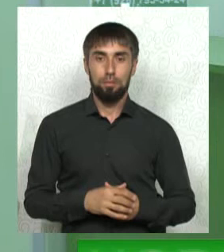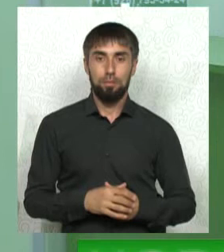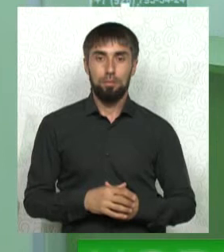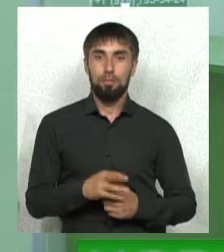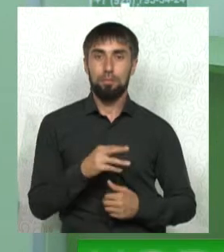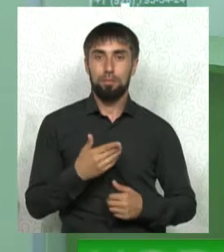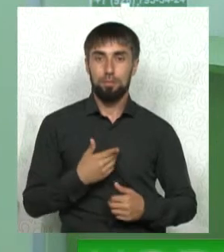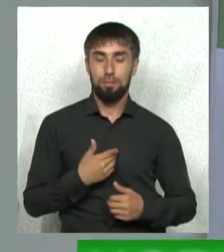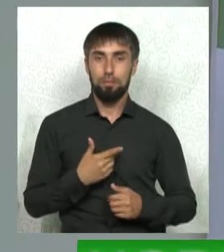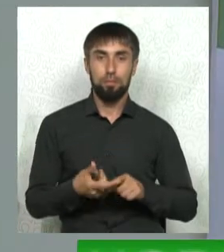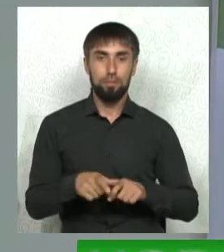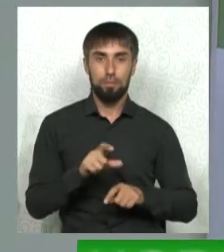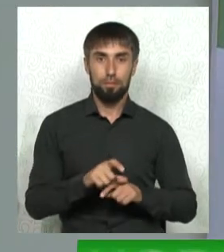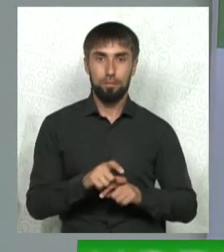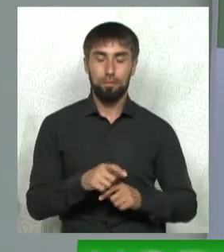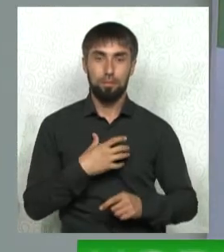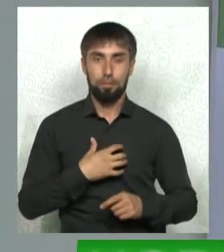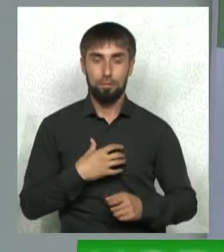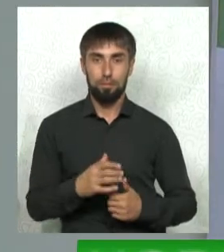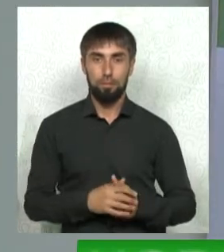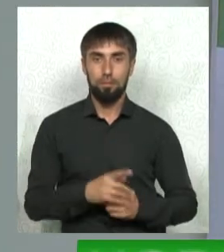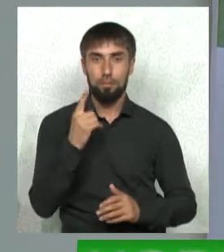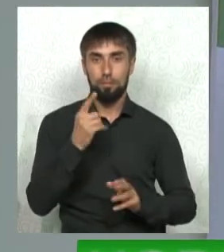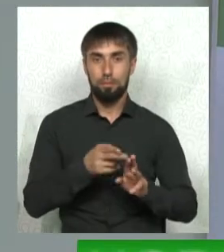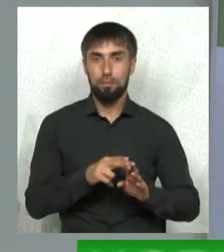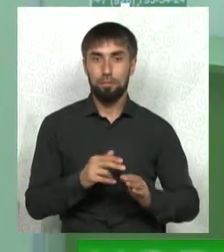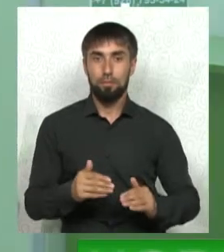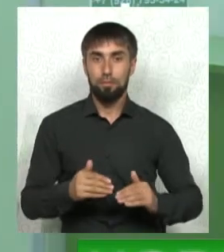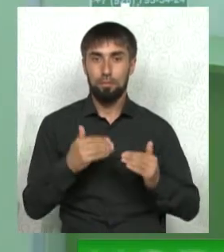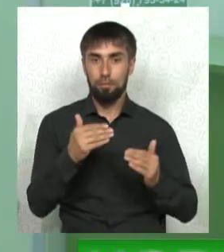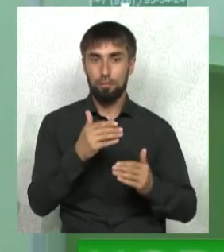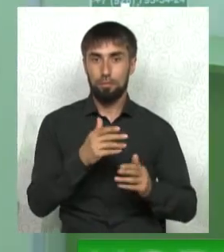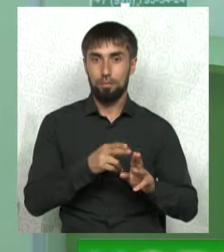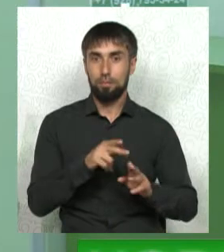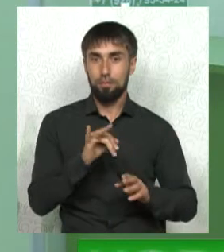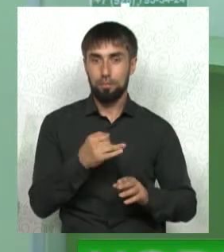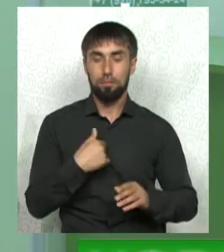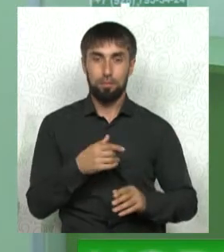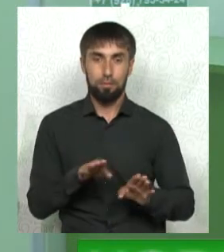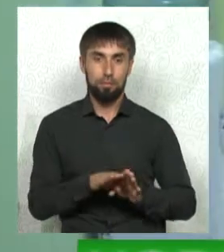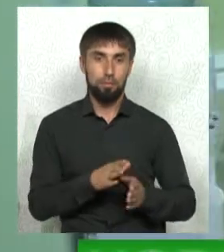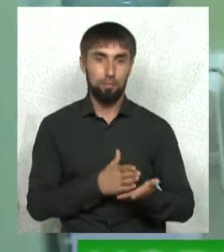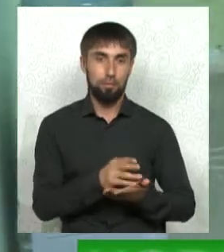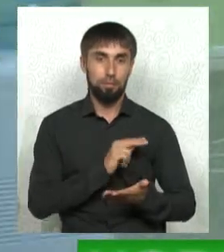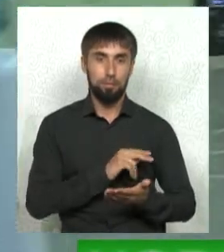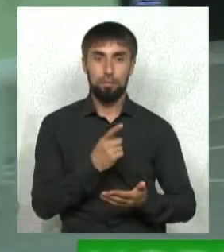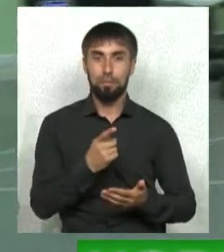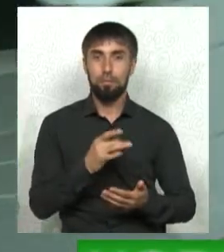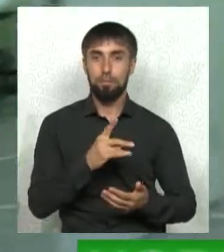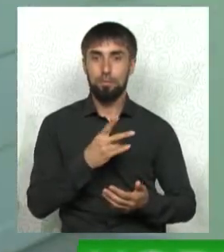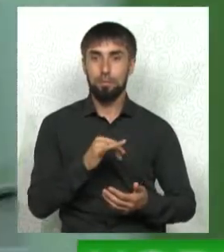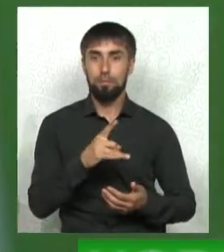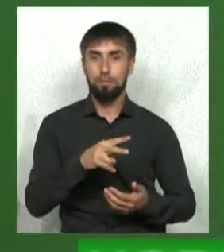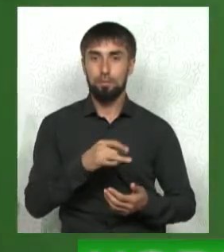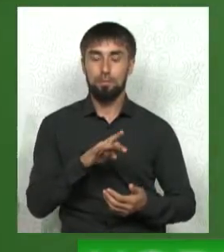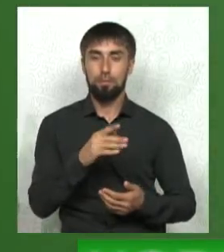Для нас очень важно поднять условия сервиса. И мы знаем, как это делать, и мы работаем в этом направлении. Еще одна особенность